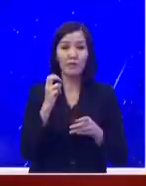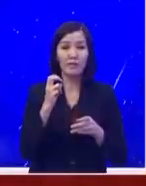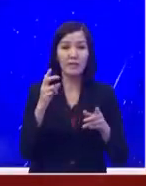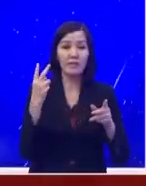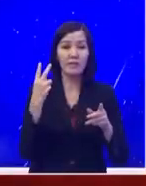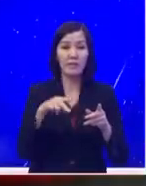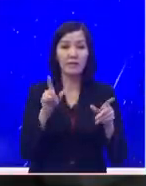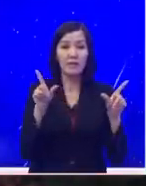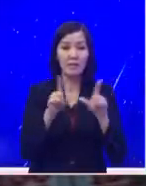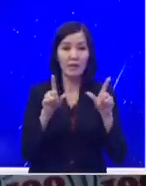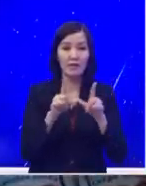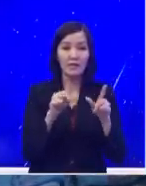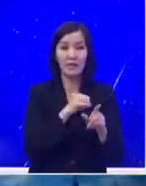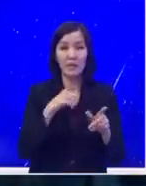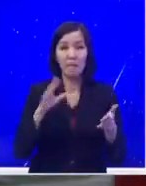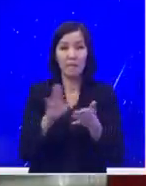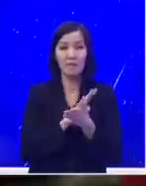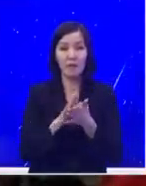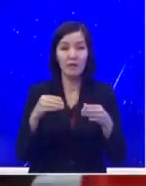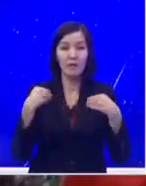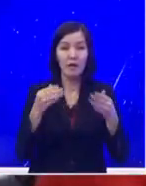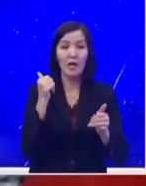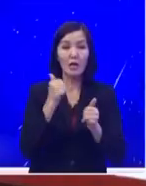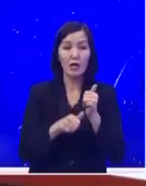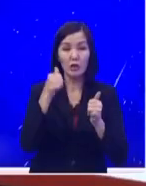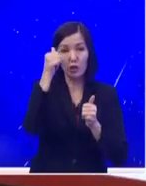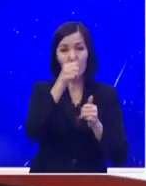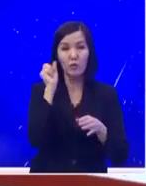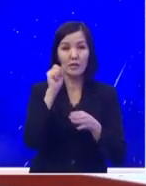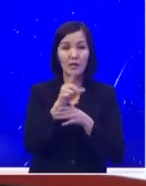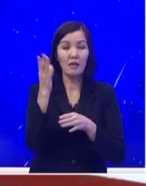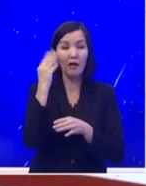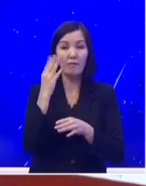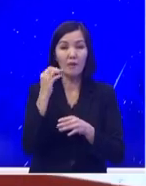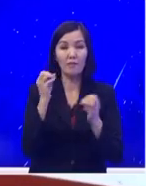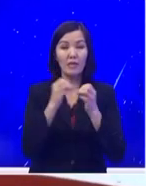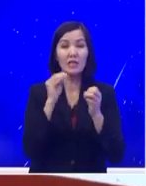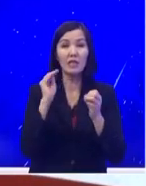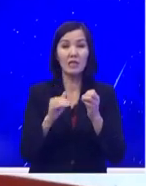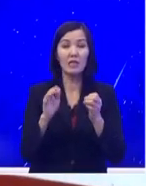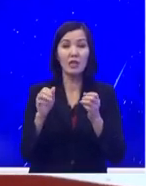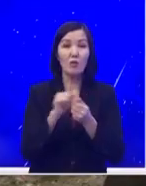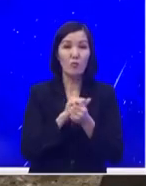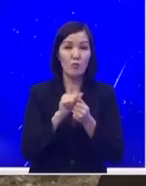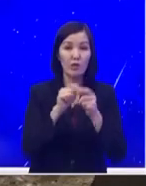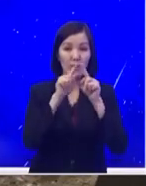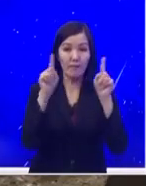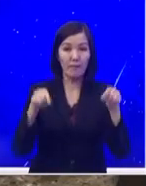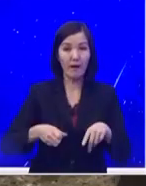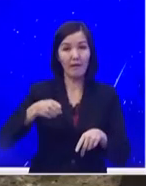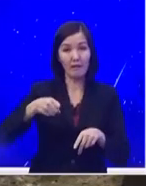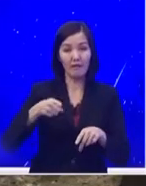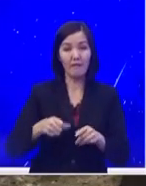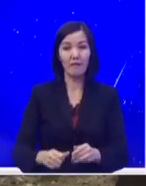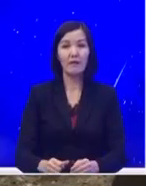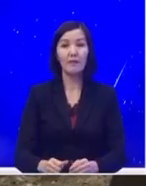магазинам. Чтобы снабдить каждую торговую точку, ежемесячно Никита заказывает из Алматы 10 тысяч бумажных пакетов. Спонсоров у нас нет,